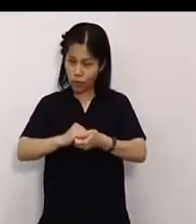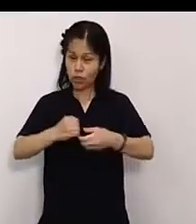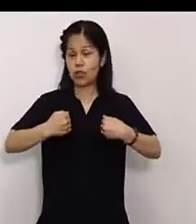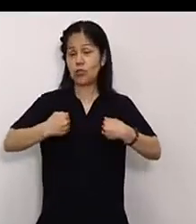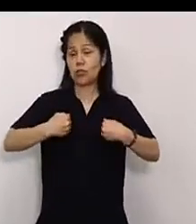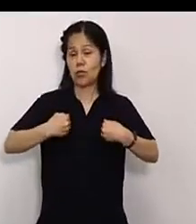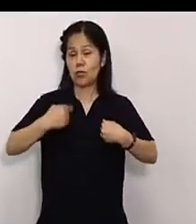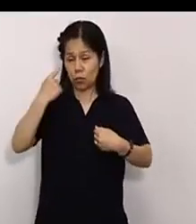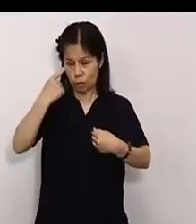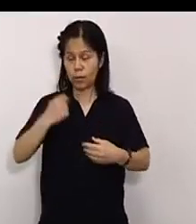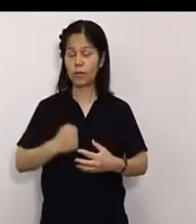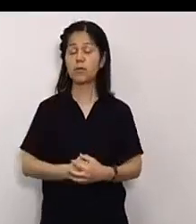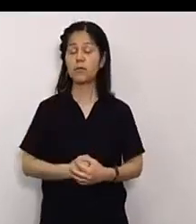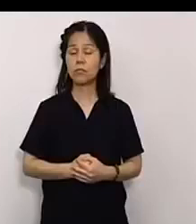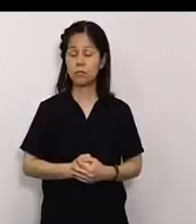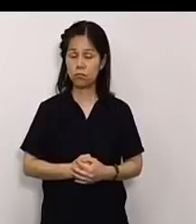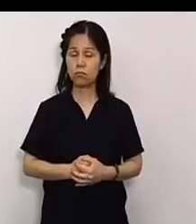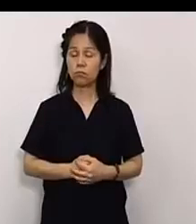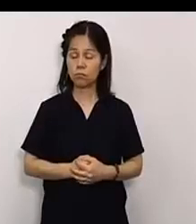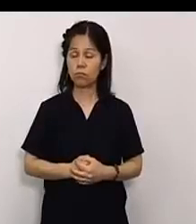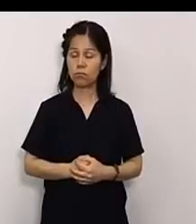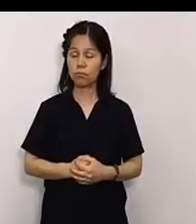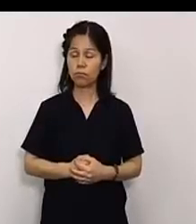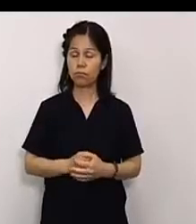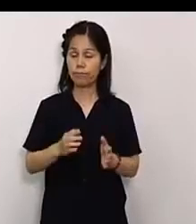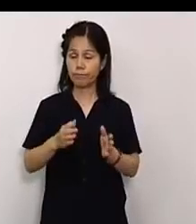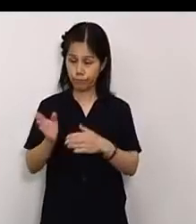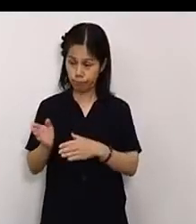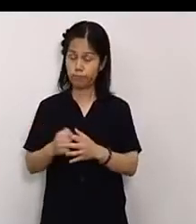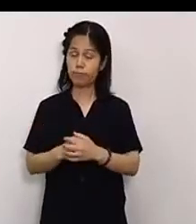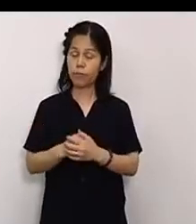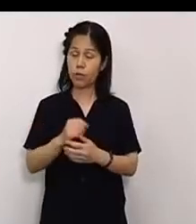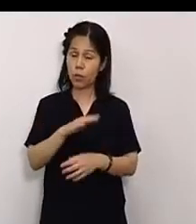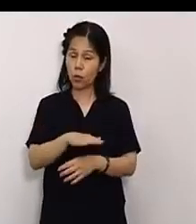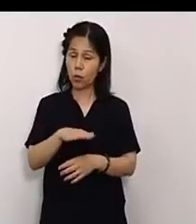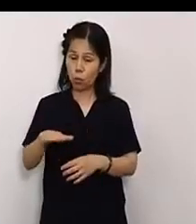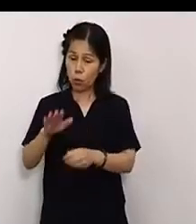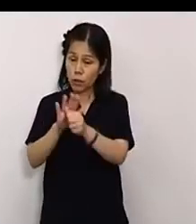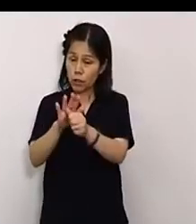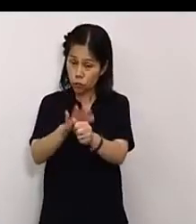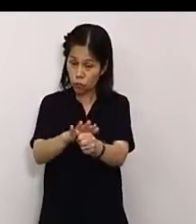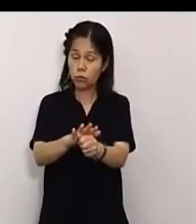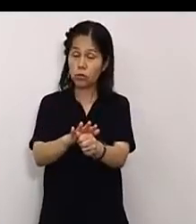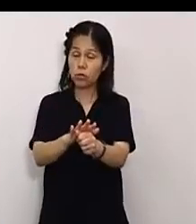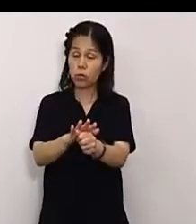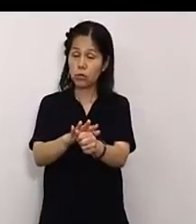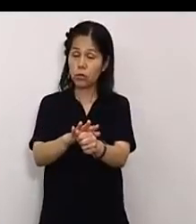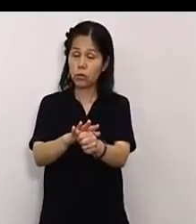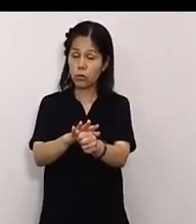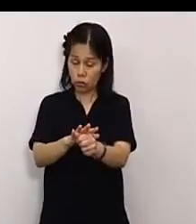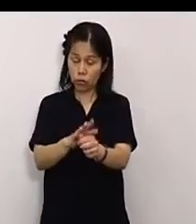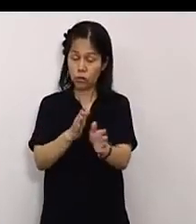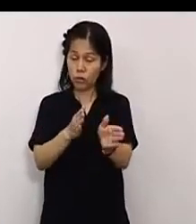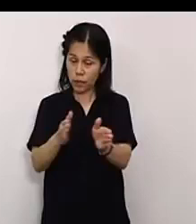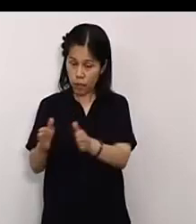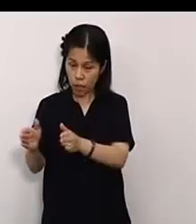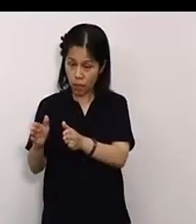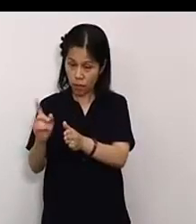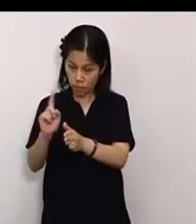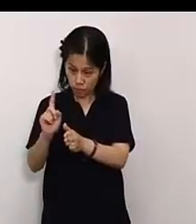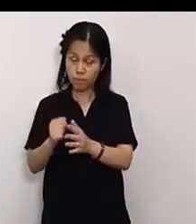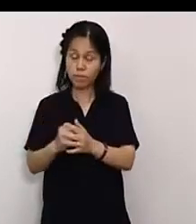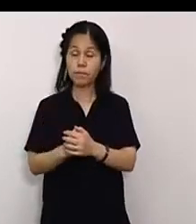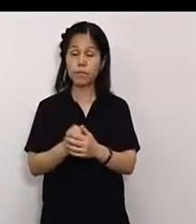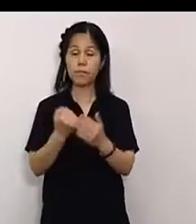に、思っております。それからそういう子どもを支援する、体制として、あ